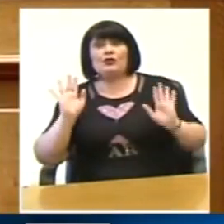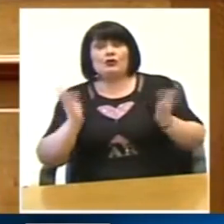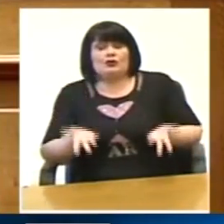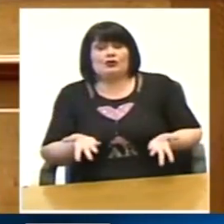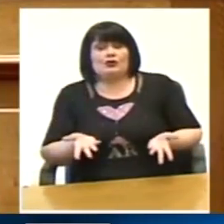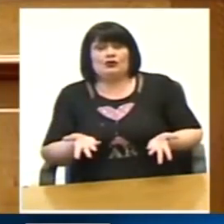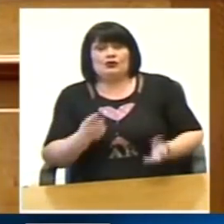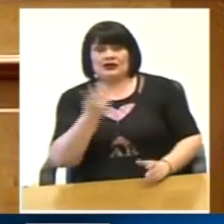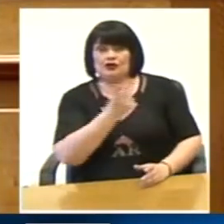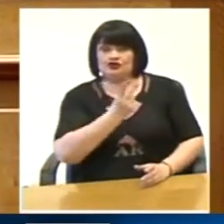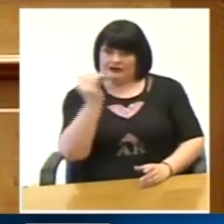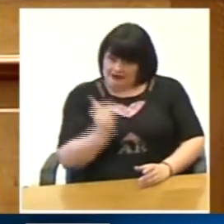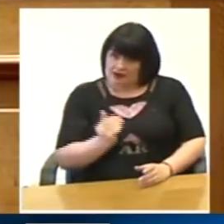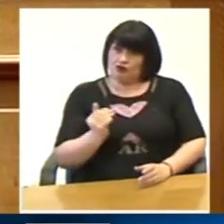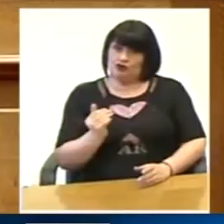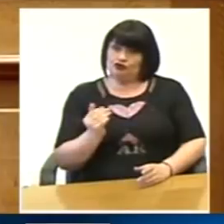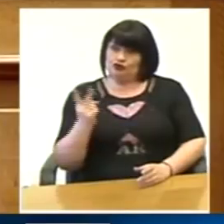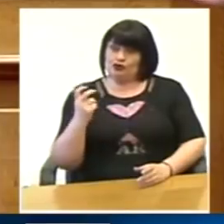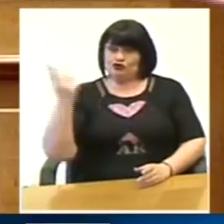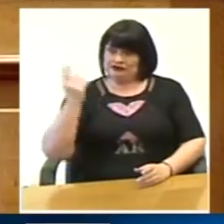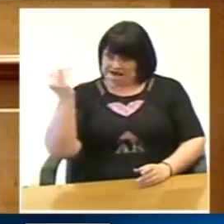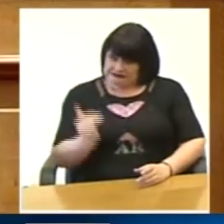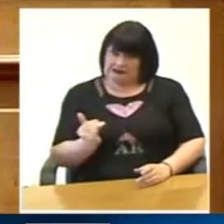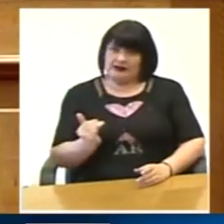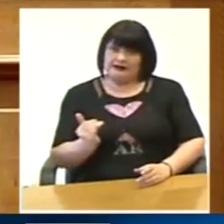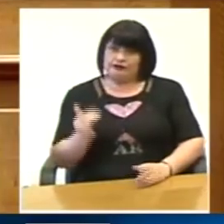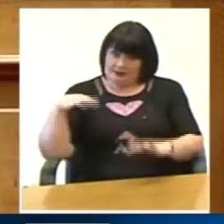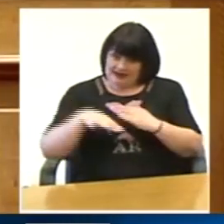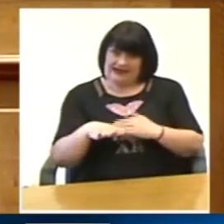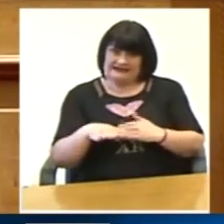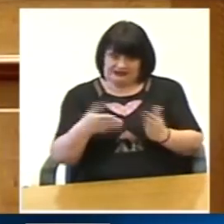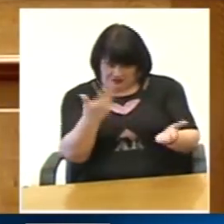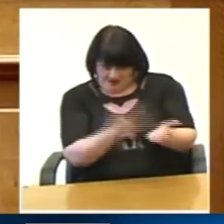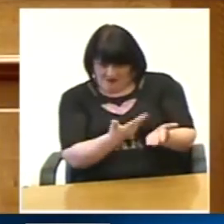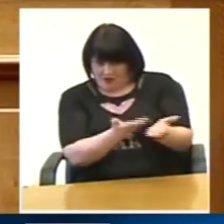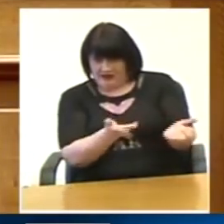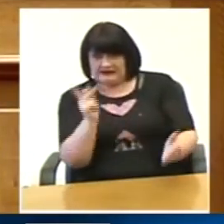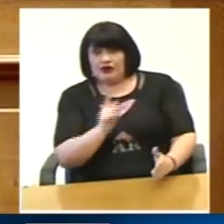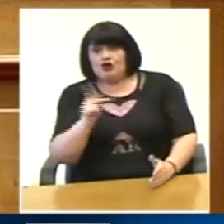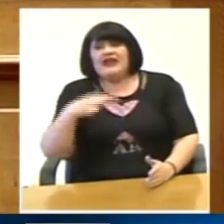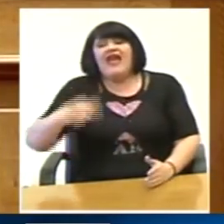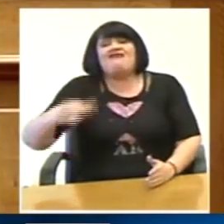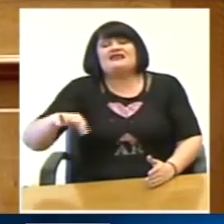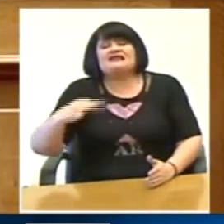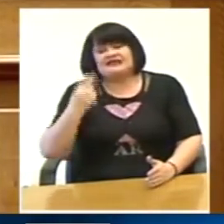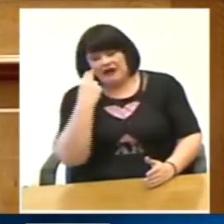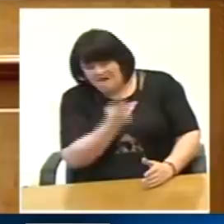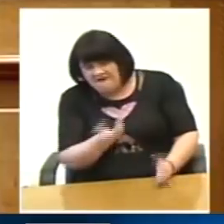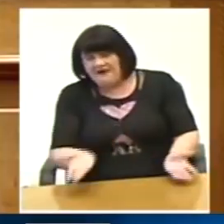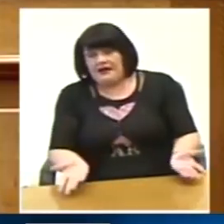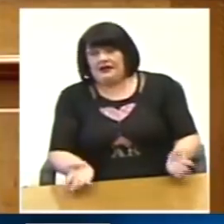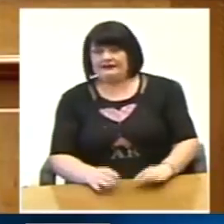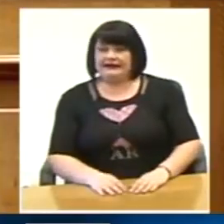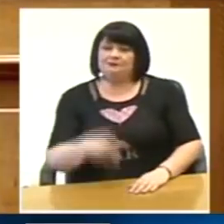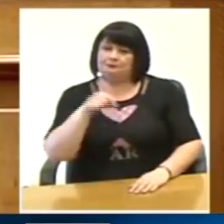από το 22% στο 20% για τα φυσικά πρόσωπα? Να η κοινωνική σας ευαισθησία ποια είναι? Αυτή ακριβώς. Αλλά μέσα από αυτή τη